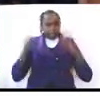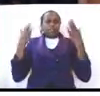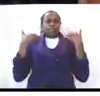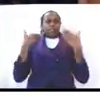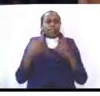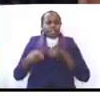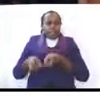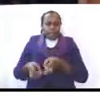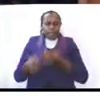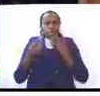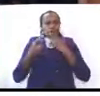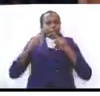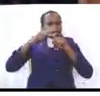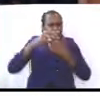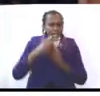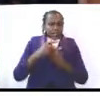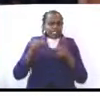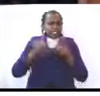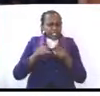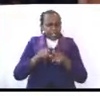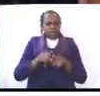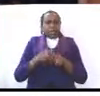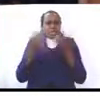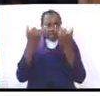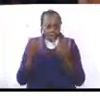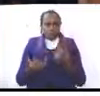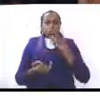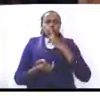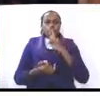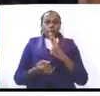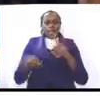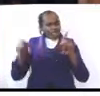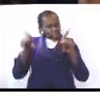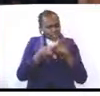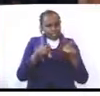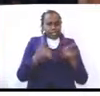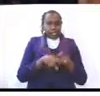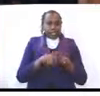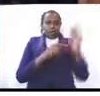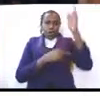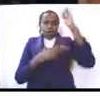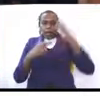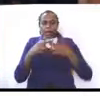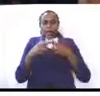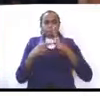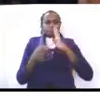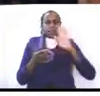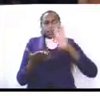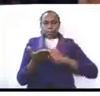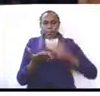ulivyo mwanzo ndivyo hata saa hii wewe Mungu ulivyo. Jina lako